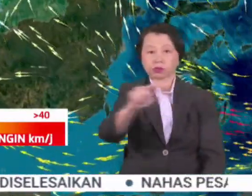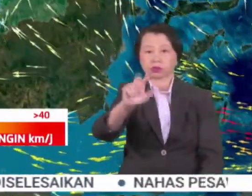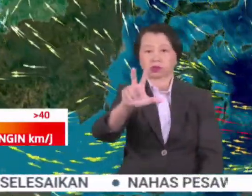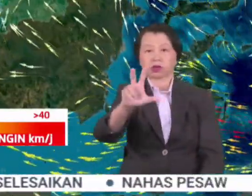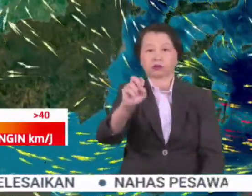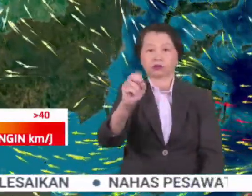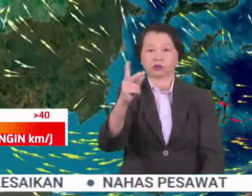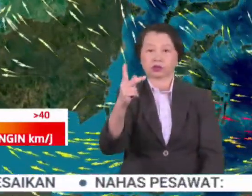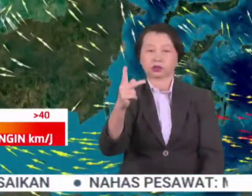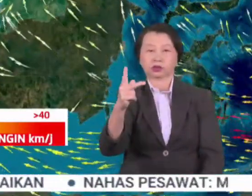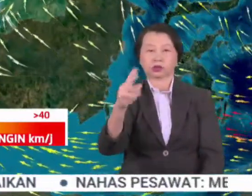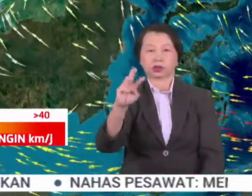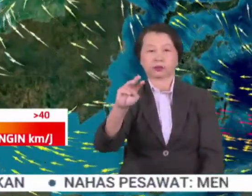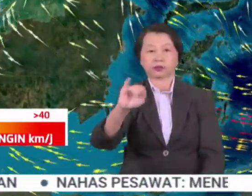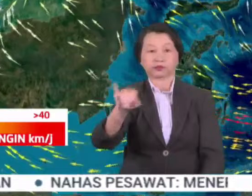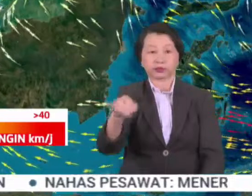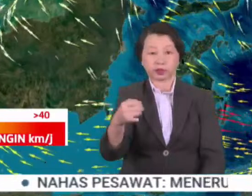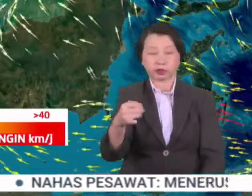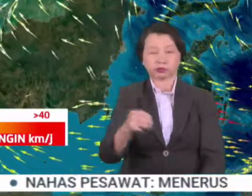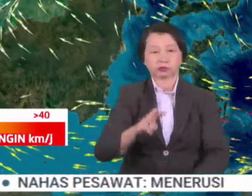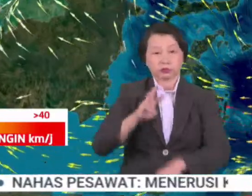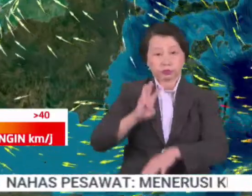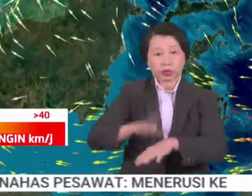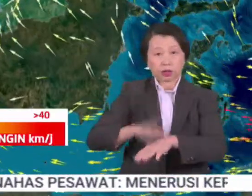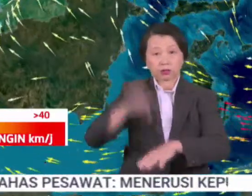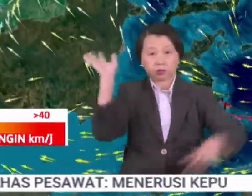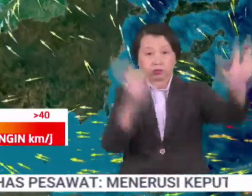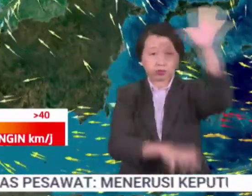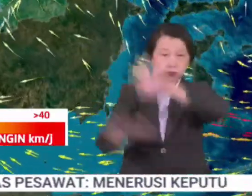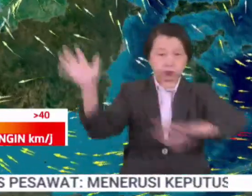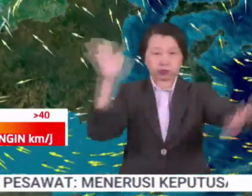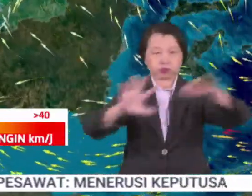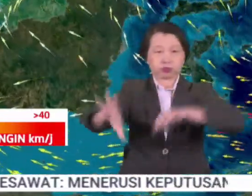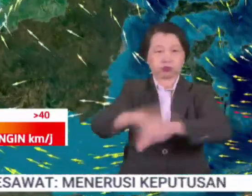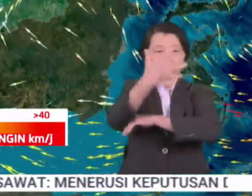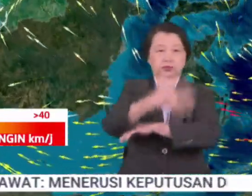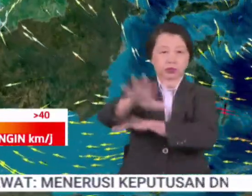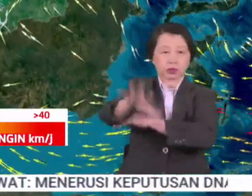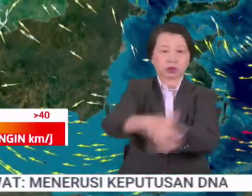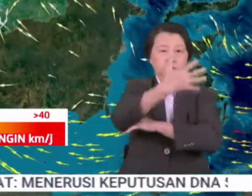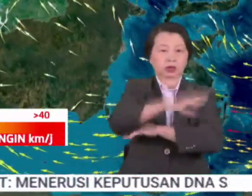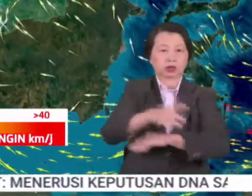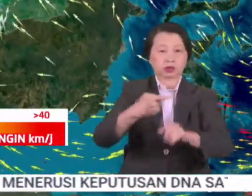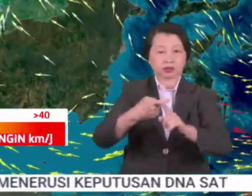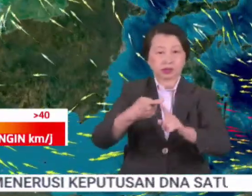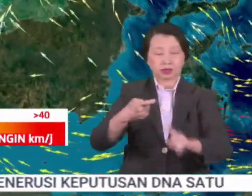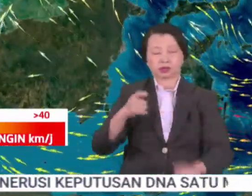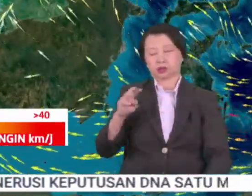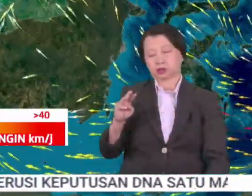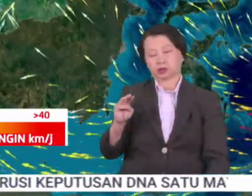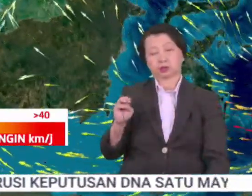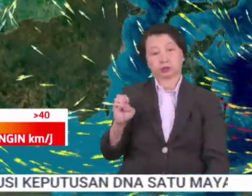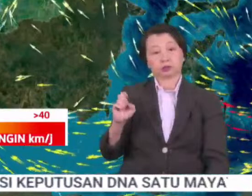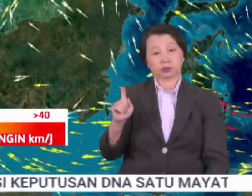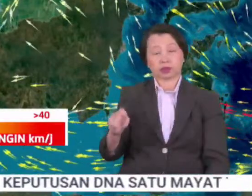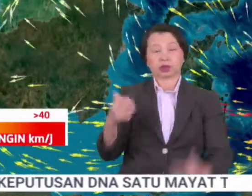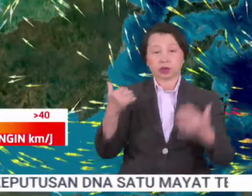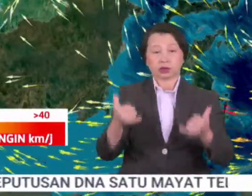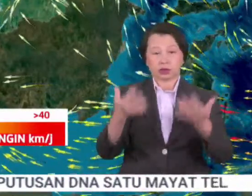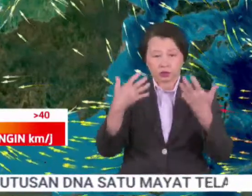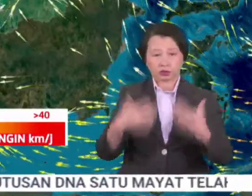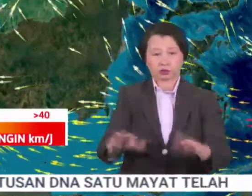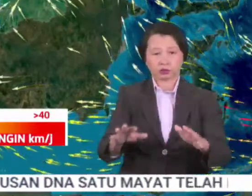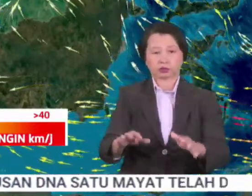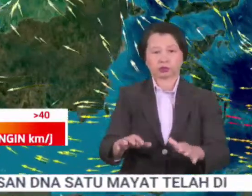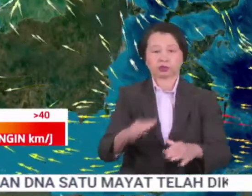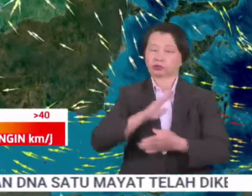30 km sejam oleh itu amaran angin kencang dan laut bergelora yang telah dikeluarkan oleh m Malaysia sebelum ini kini telah